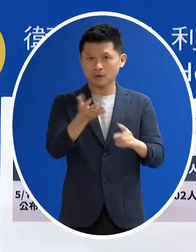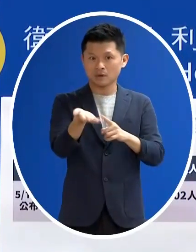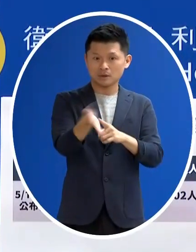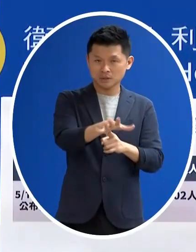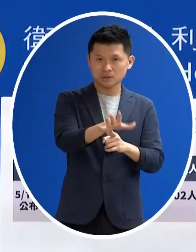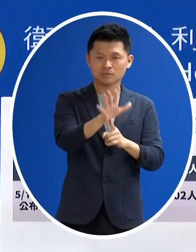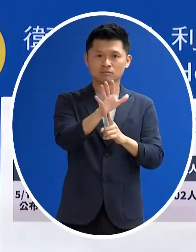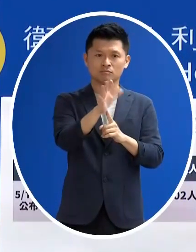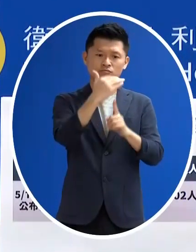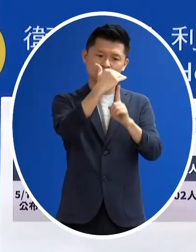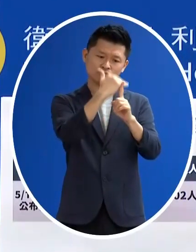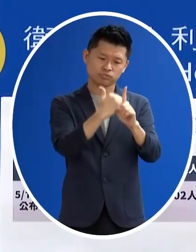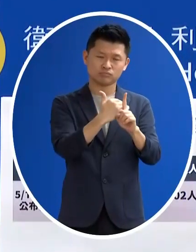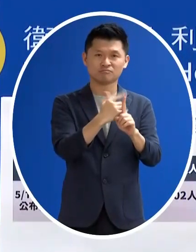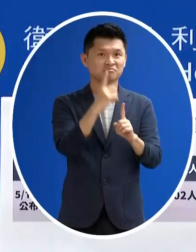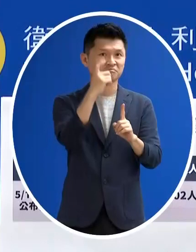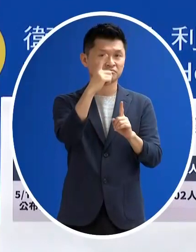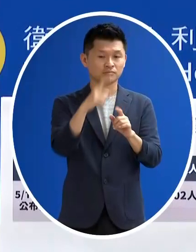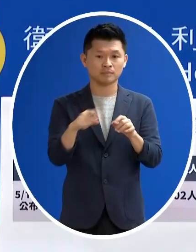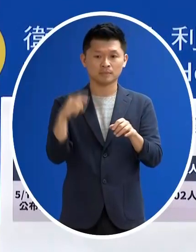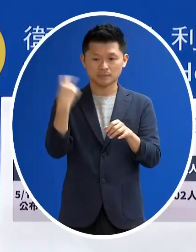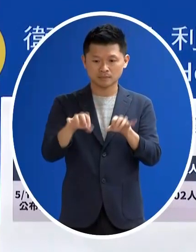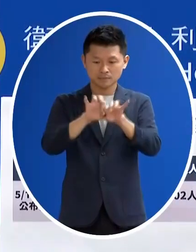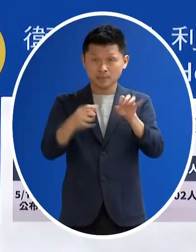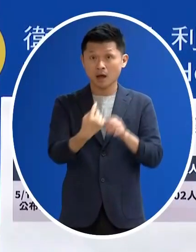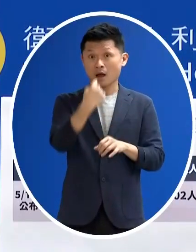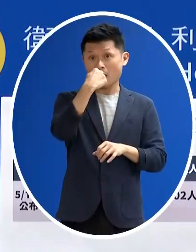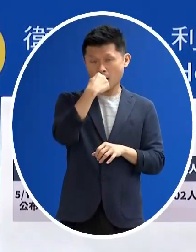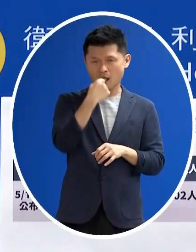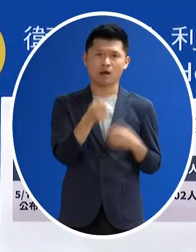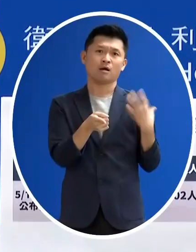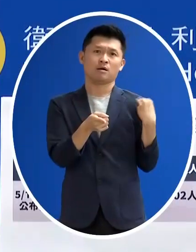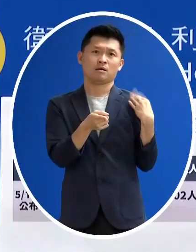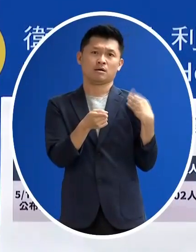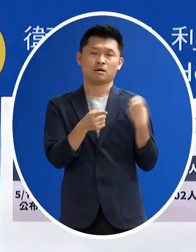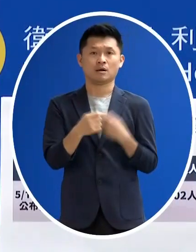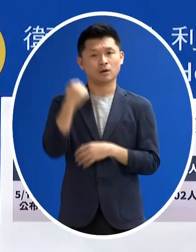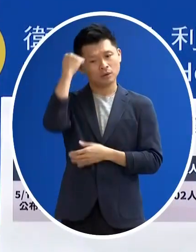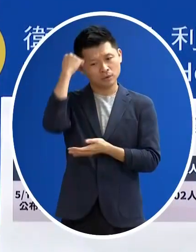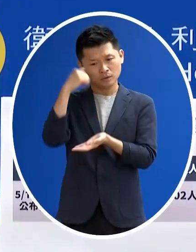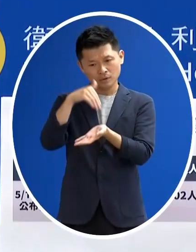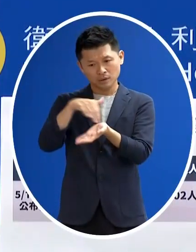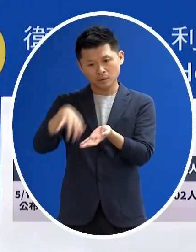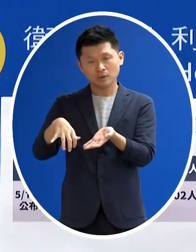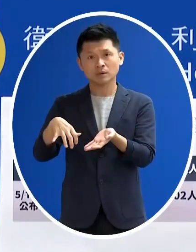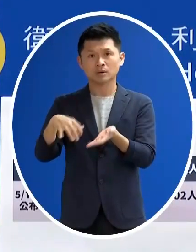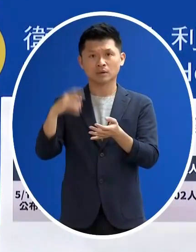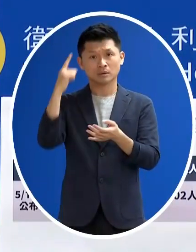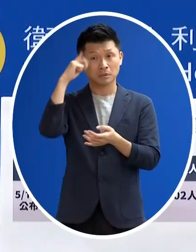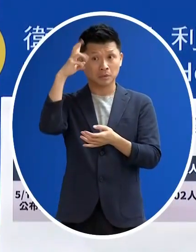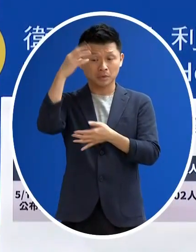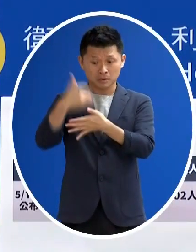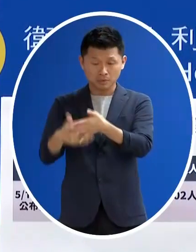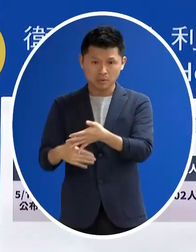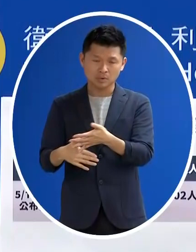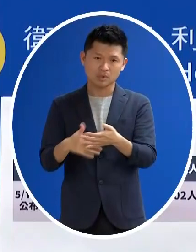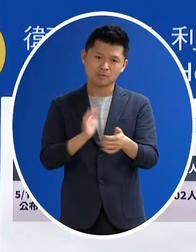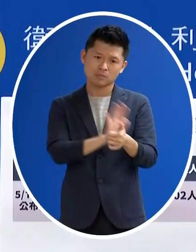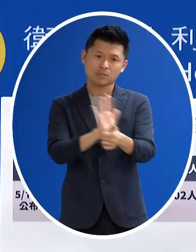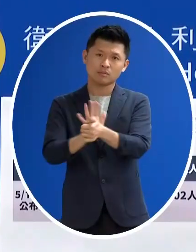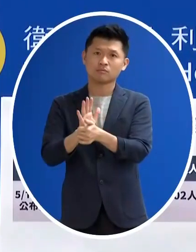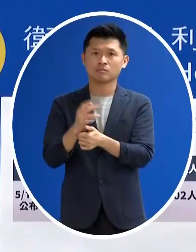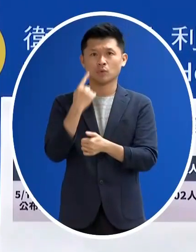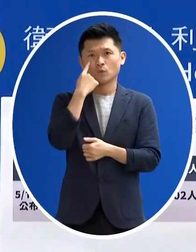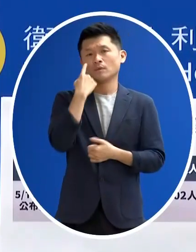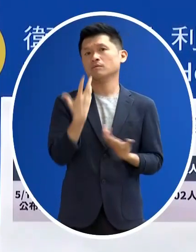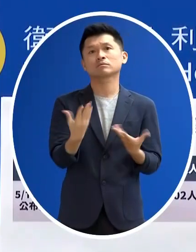的插管率，那也没有可以加速病毒的清除或缩短住院天数等等的这些效果啊，所以基本上